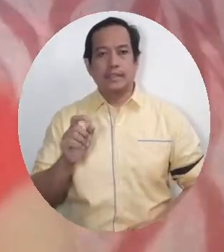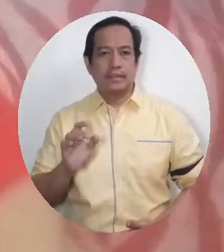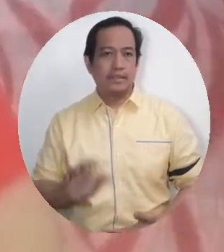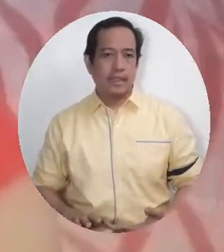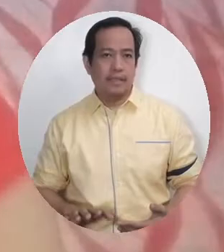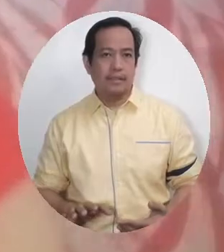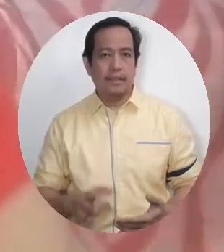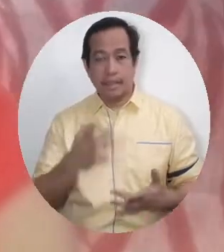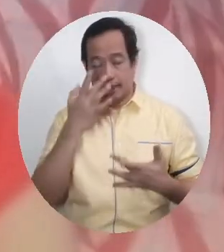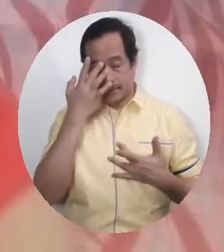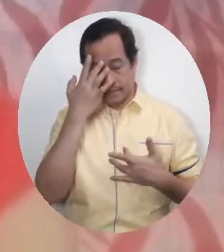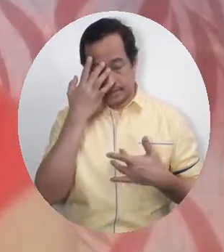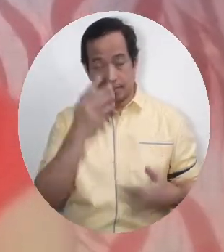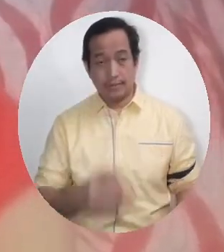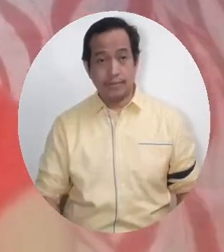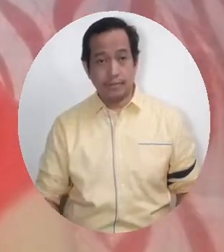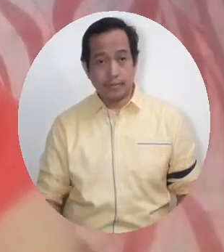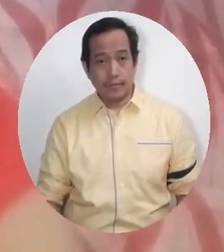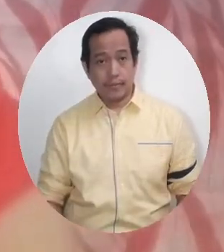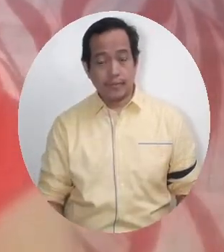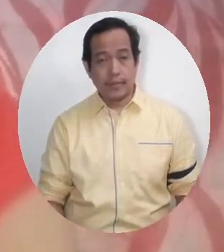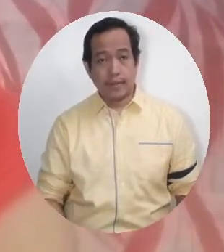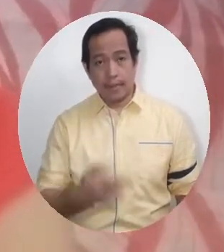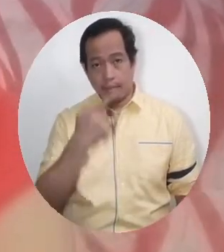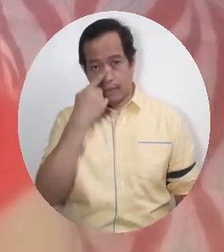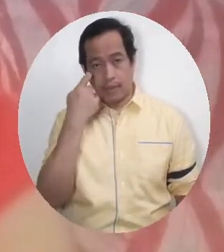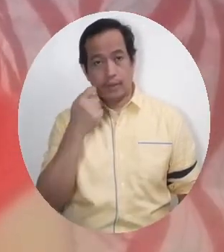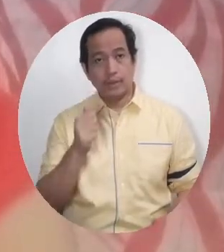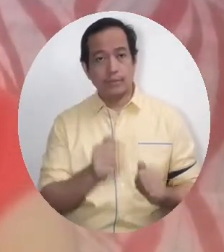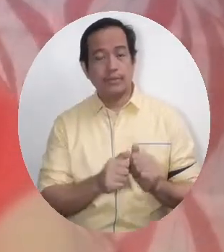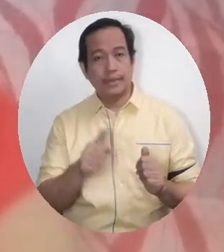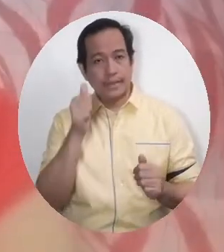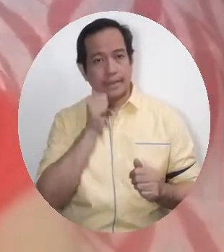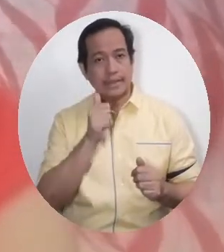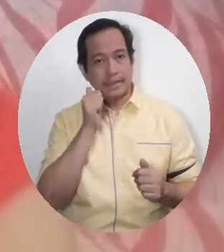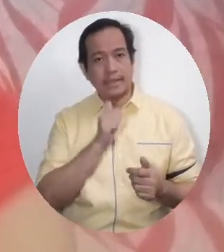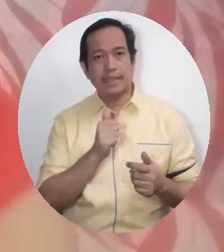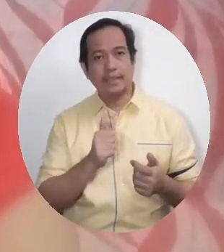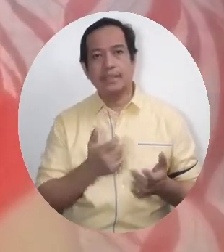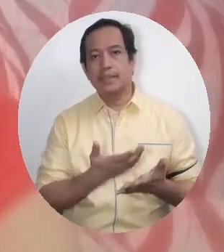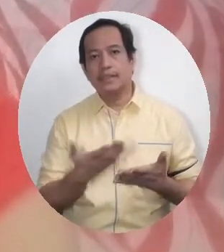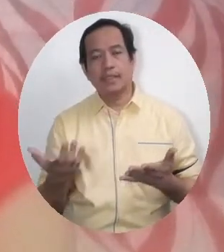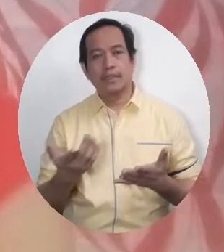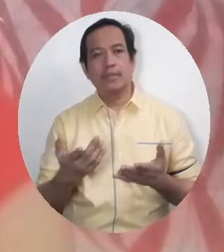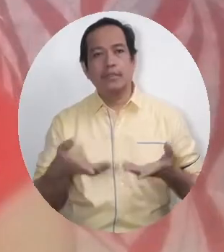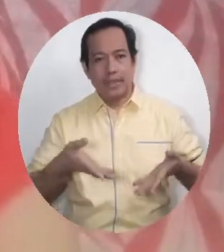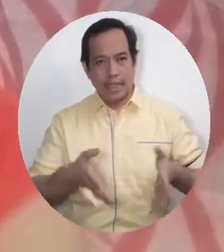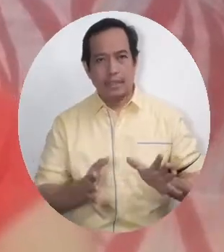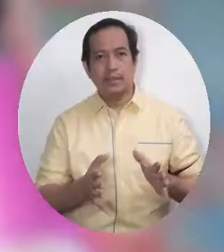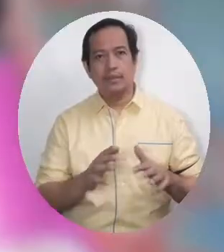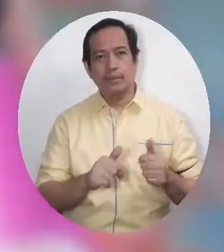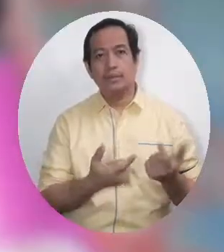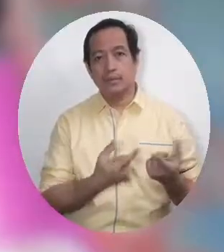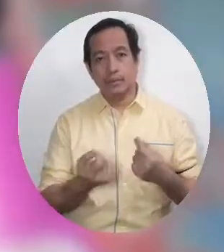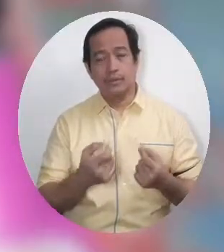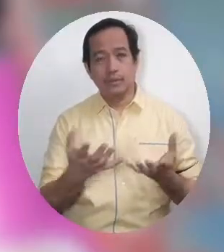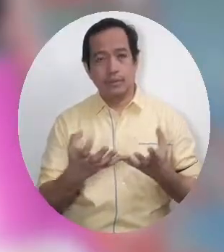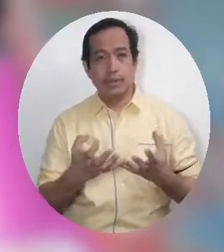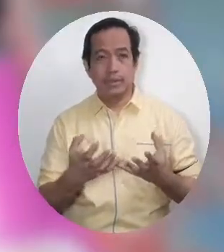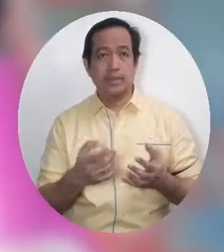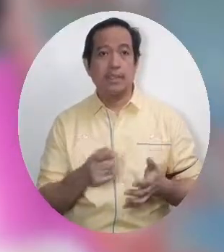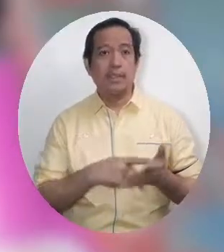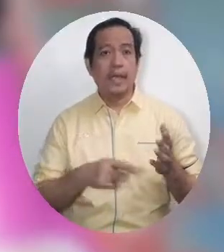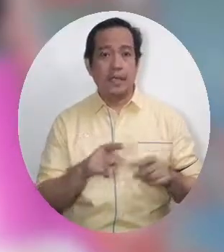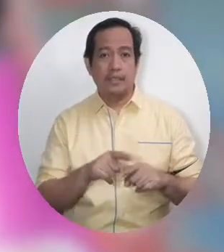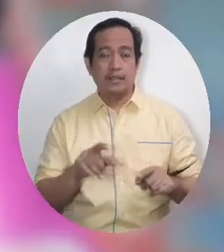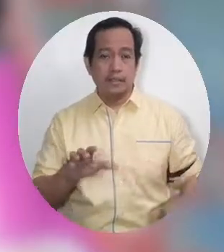may sakit. Kumbaga kasi, sa araw-araw, hinahayaan namin siyang gawin yung